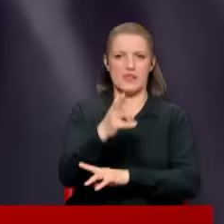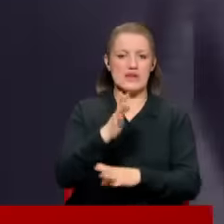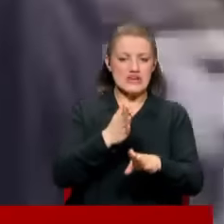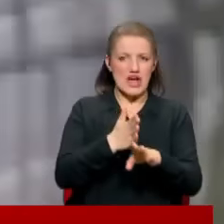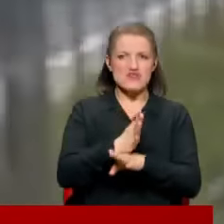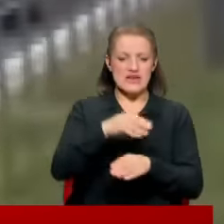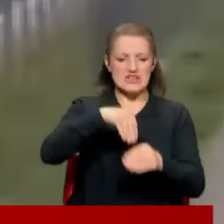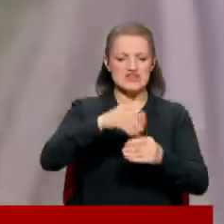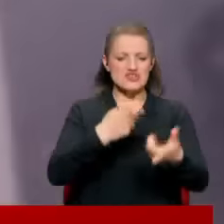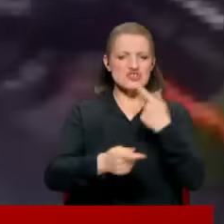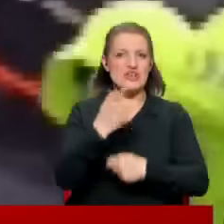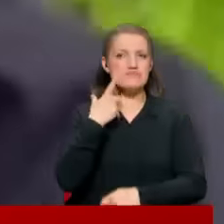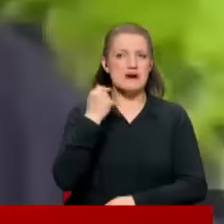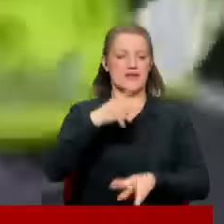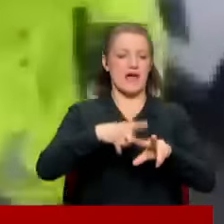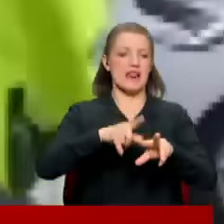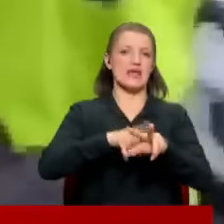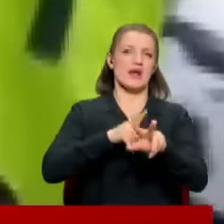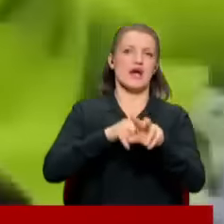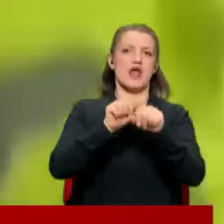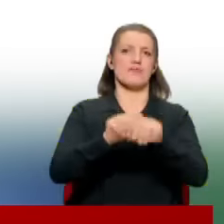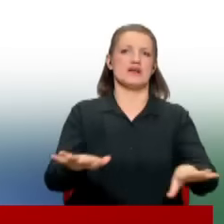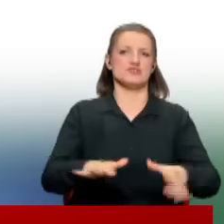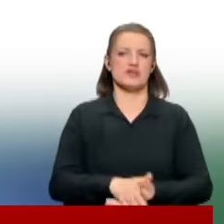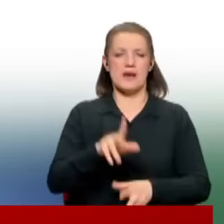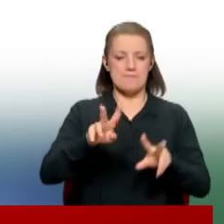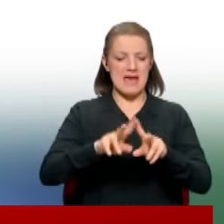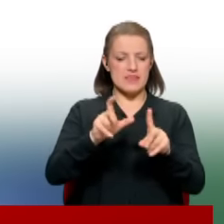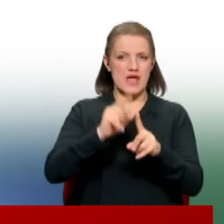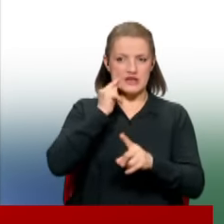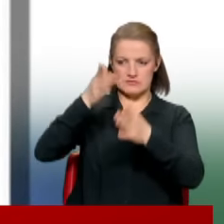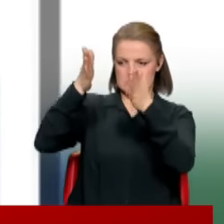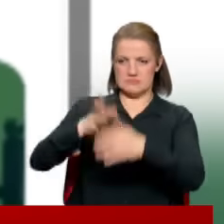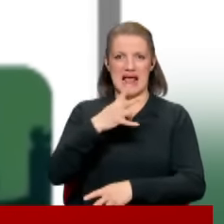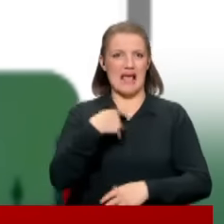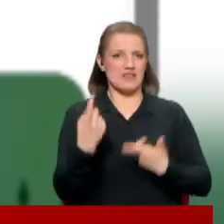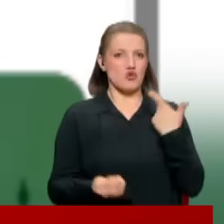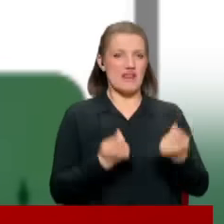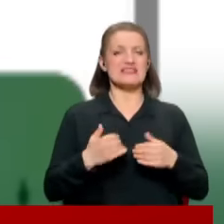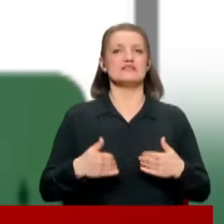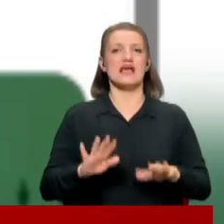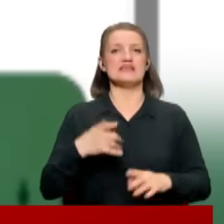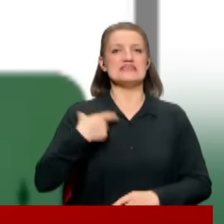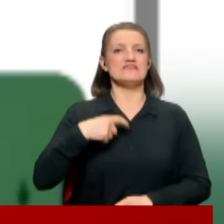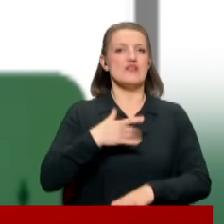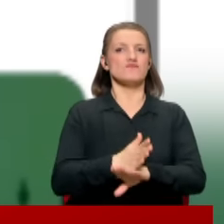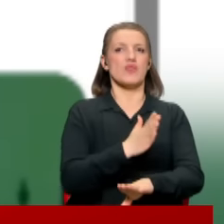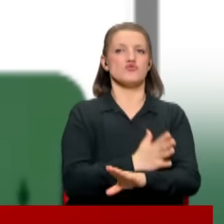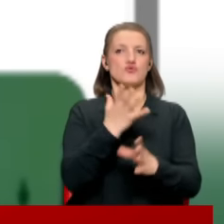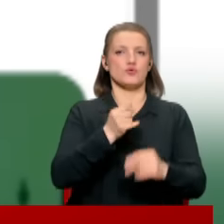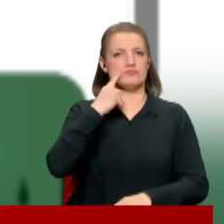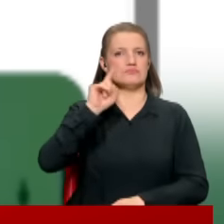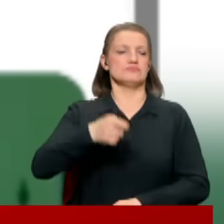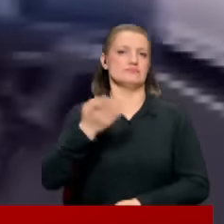Gerçeği İçişleri Bakanı Ali Yerlikaya paylaştı. MD adlı şahsın emniyet görevlisi değil, sivil vatandaş olduğu